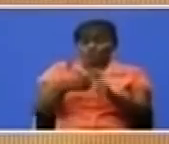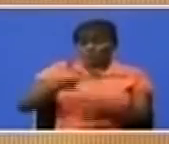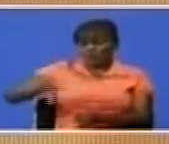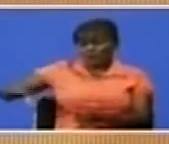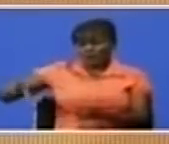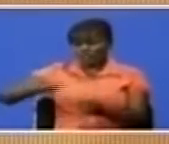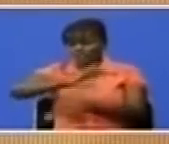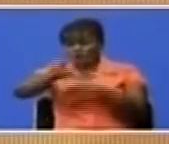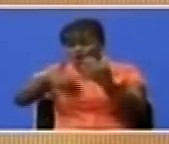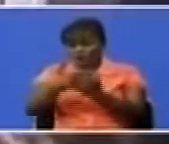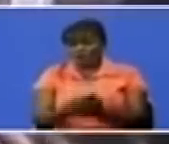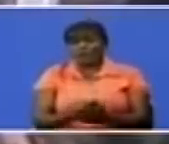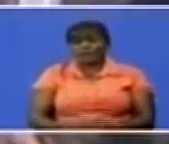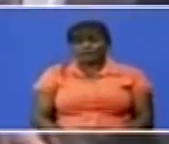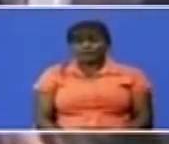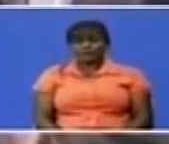nchini.